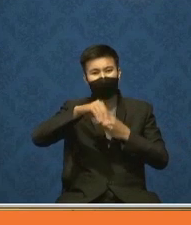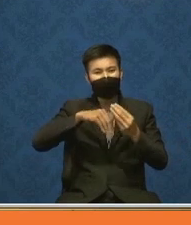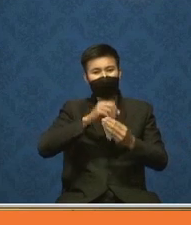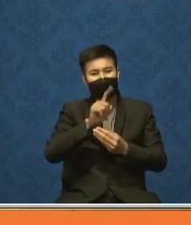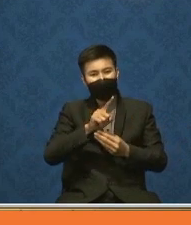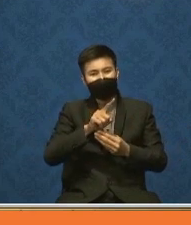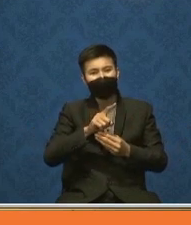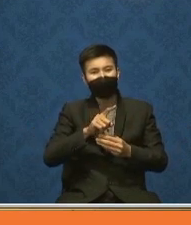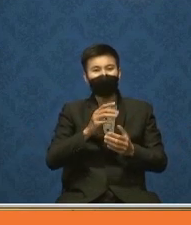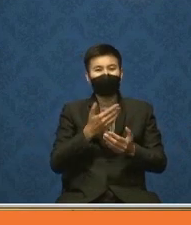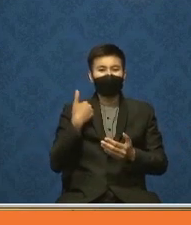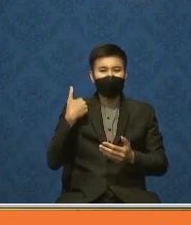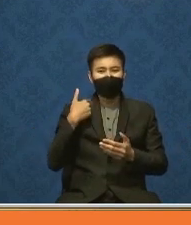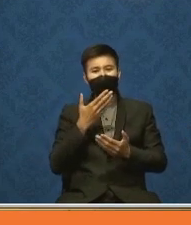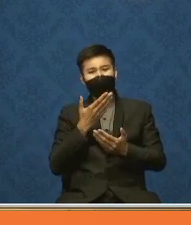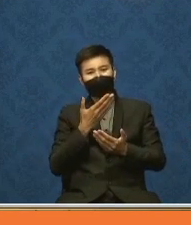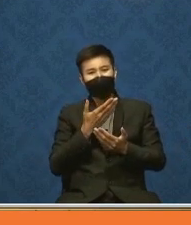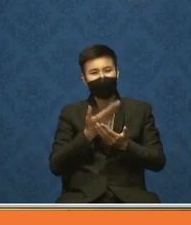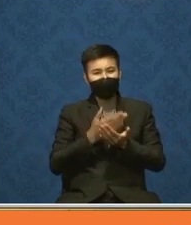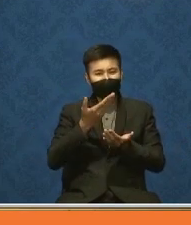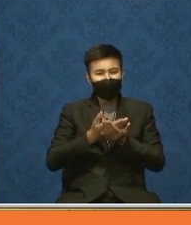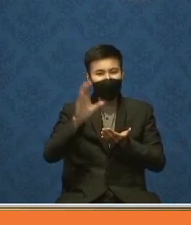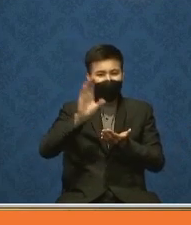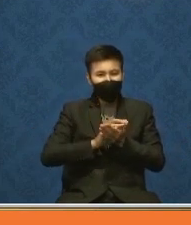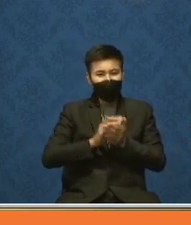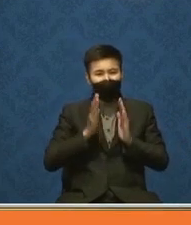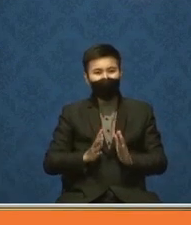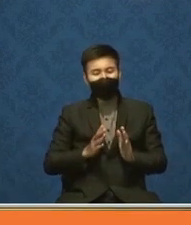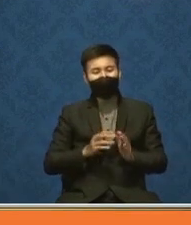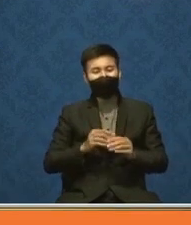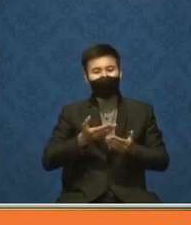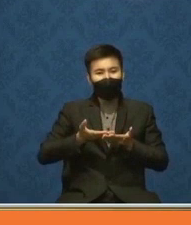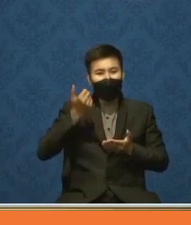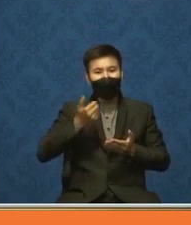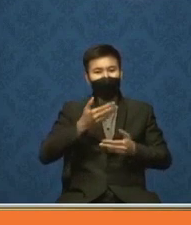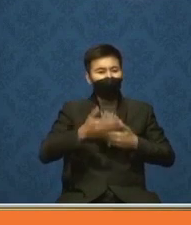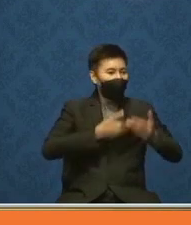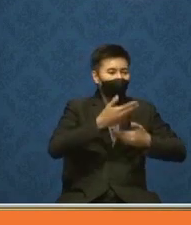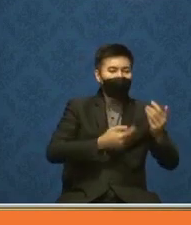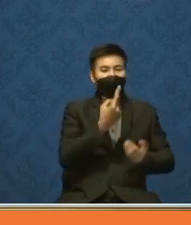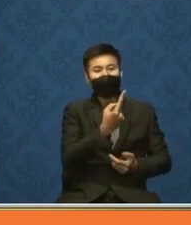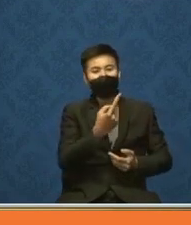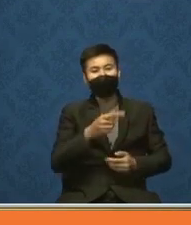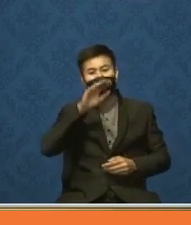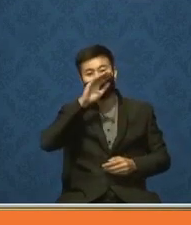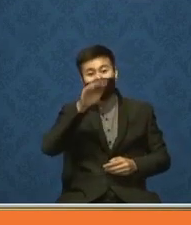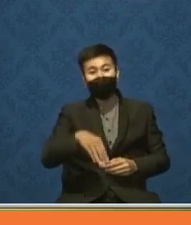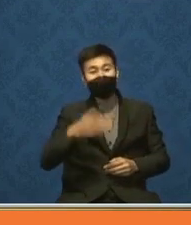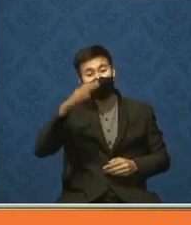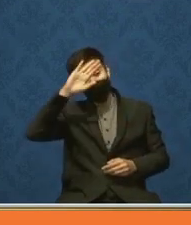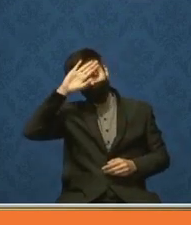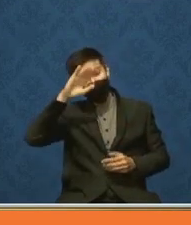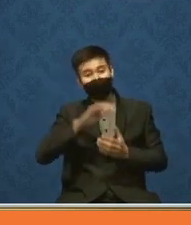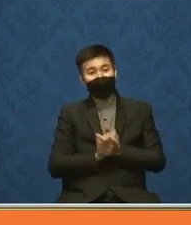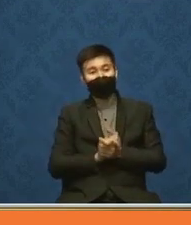กลุ่มทุนผูกขาดไม่กี่ตระกูลเป็นเศรษฐกิจรายย่อย SME 3ล้านเครื่องจักรเปลี่ยนจากช้างป่วยราชการรวมศูนย์เป็น